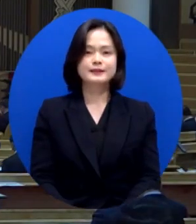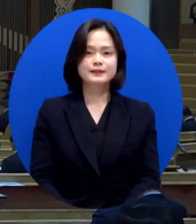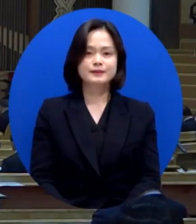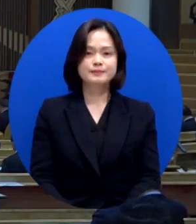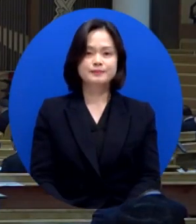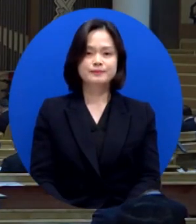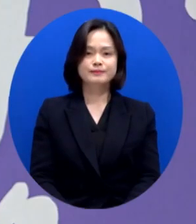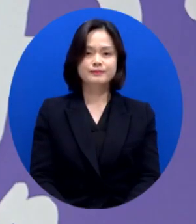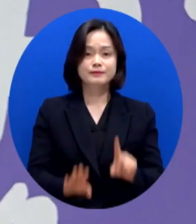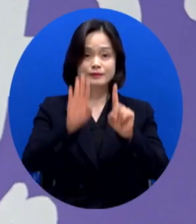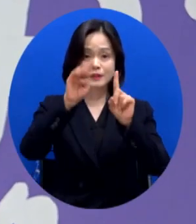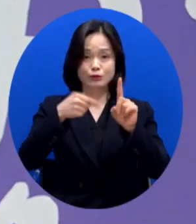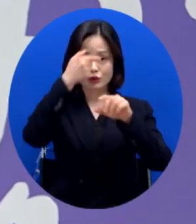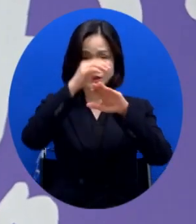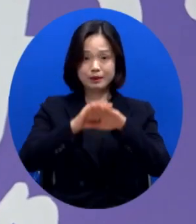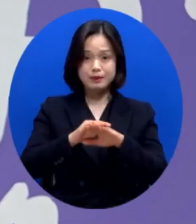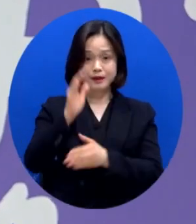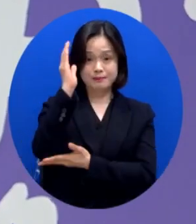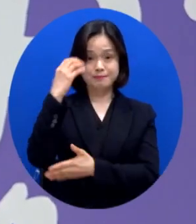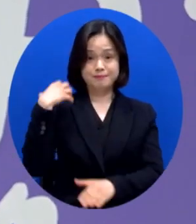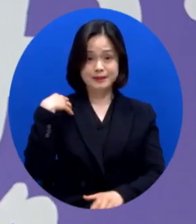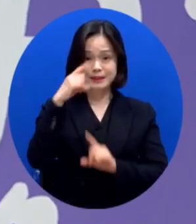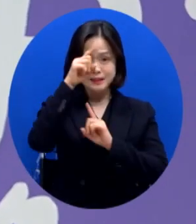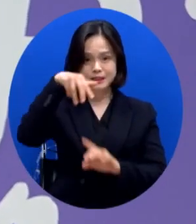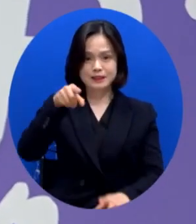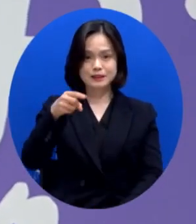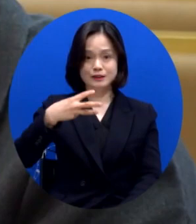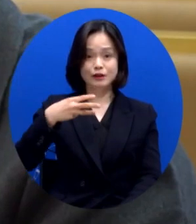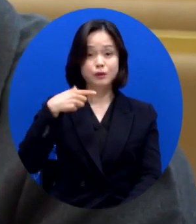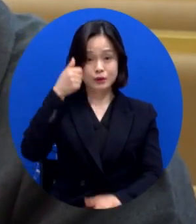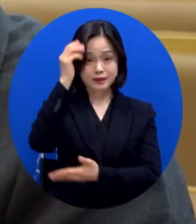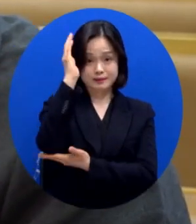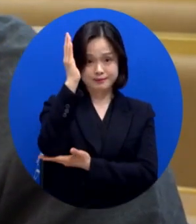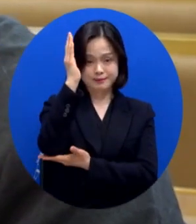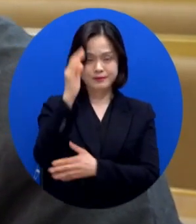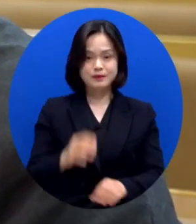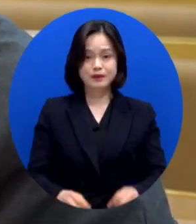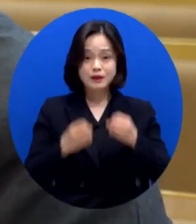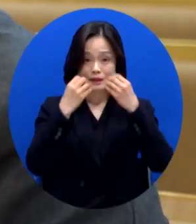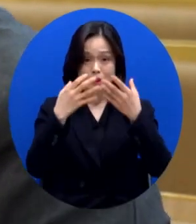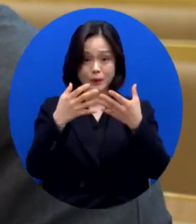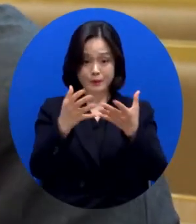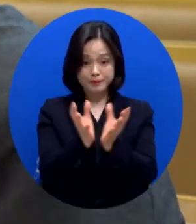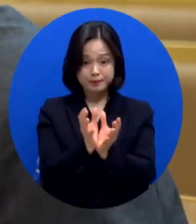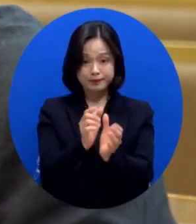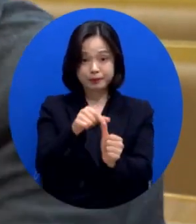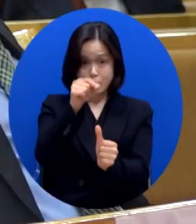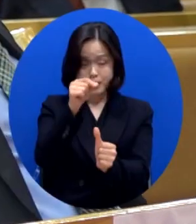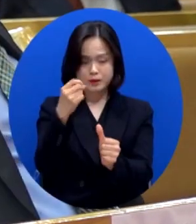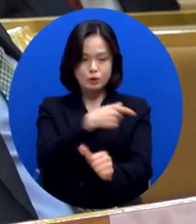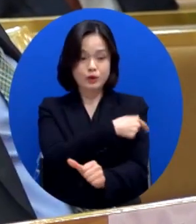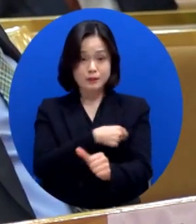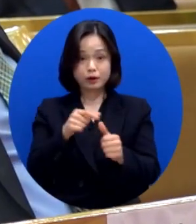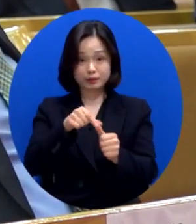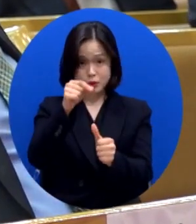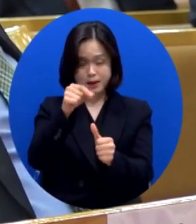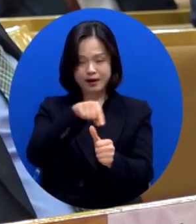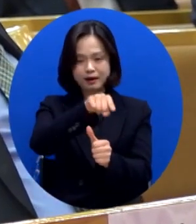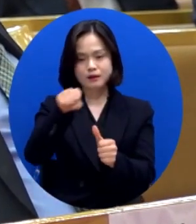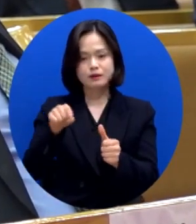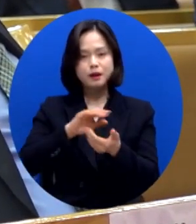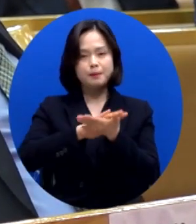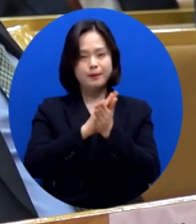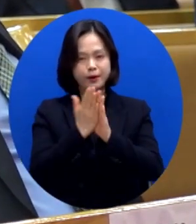일부 예배에서 말씀을 전한 이철 감독 회장은 새롭게 선출할 회장과 임원들이 변화의 길로 들어가서